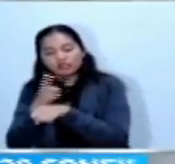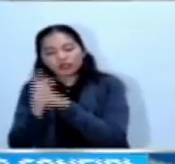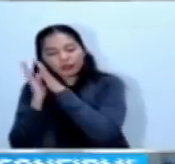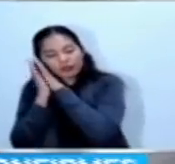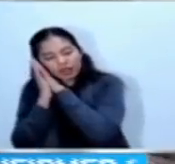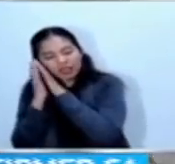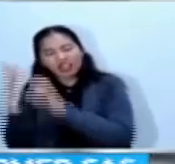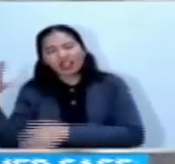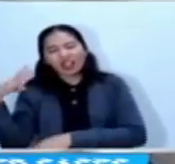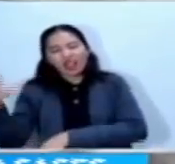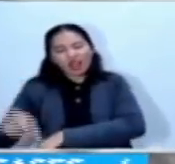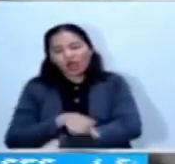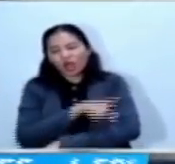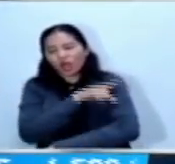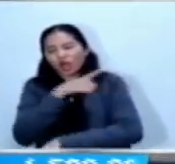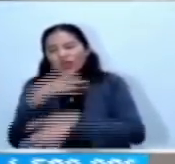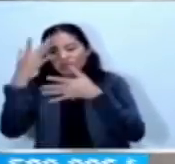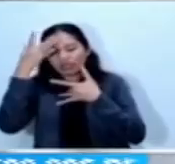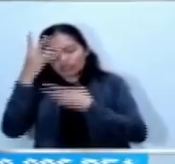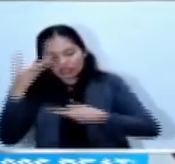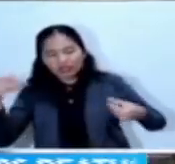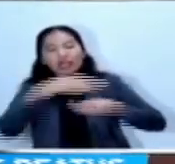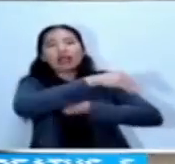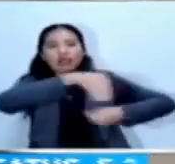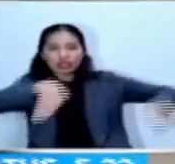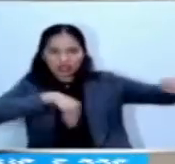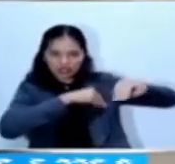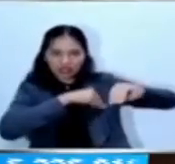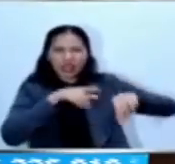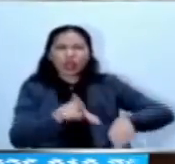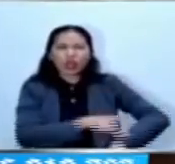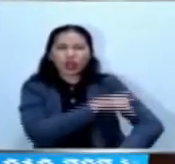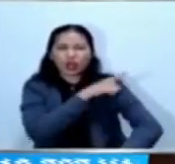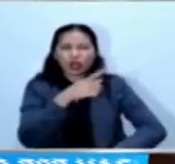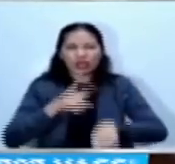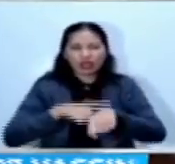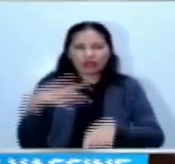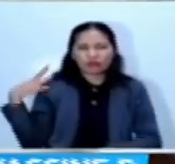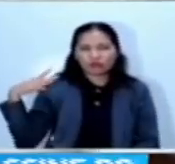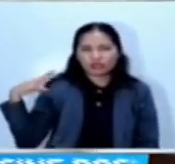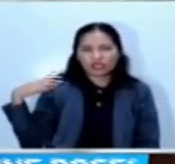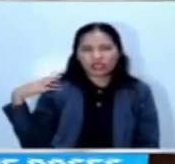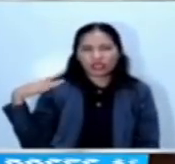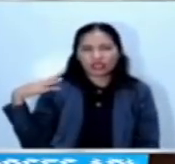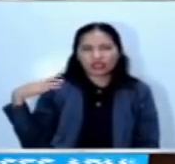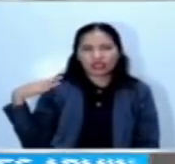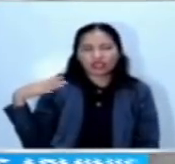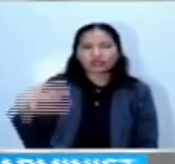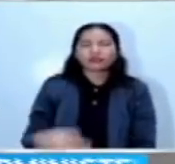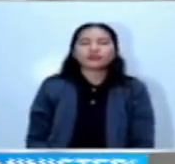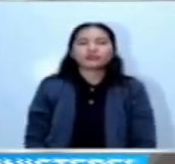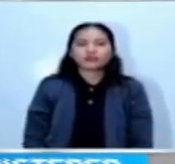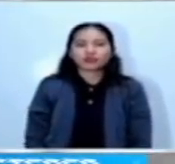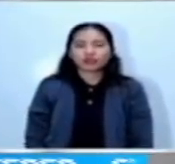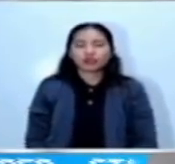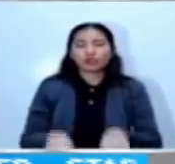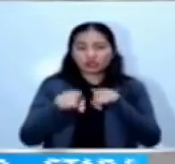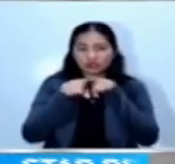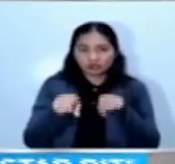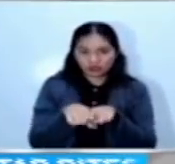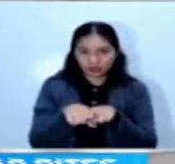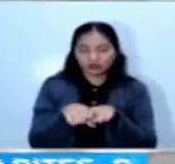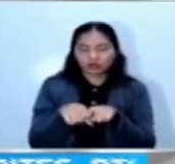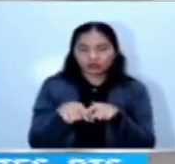ngayon, COVID or non-COVID, kasi medyo mahaba ngayong waiting time. At saka yung siyempre, isa pa nating concern is